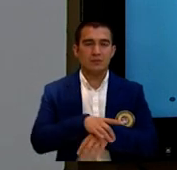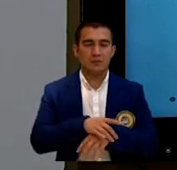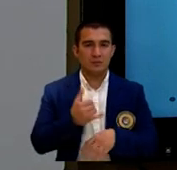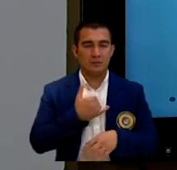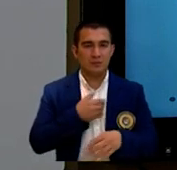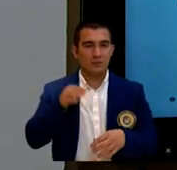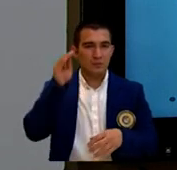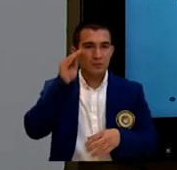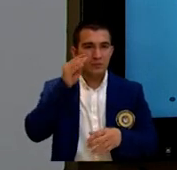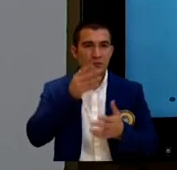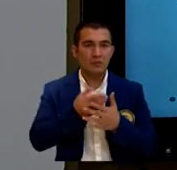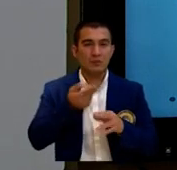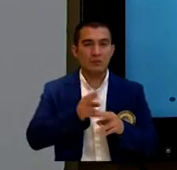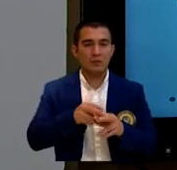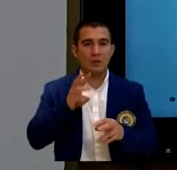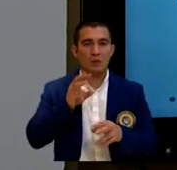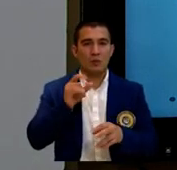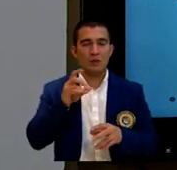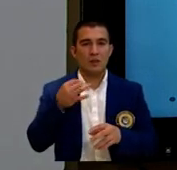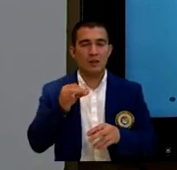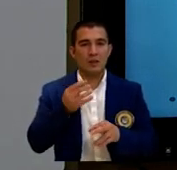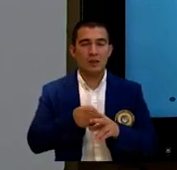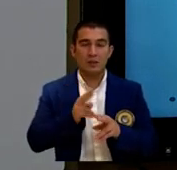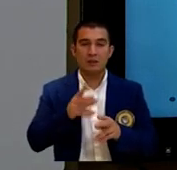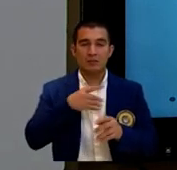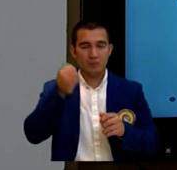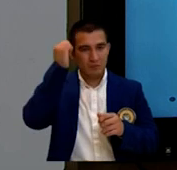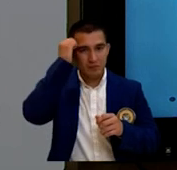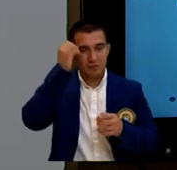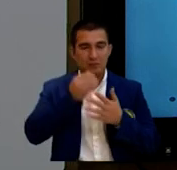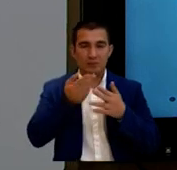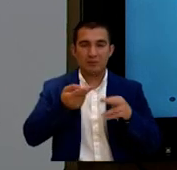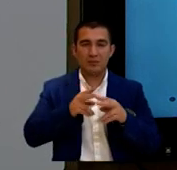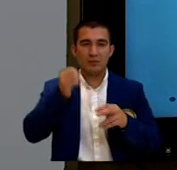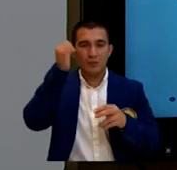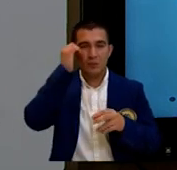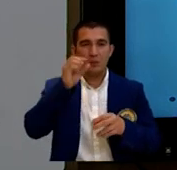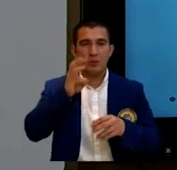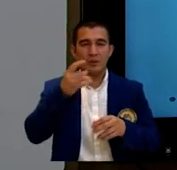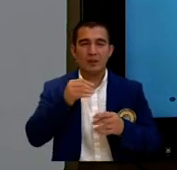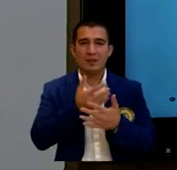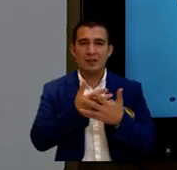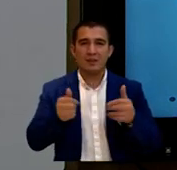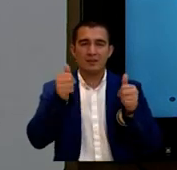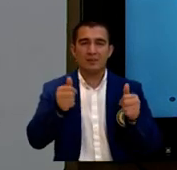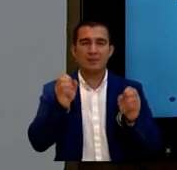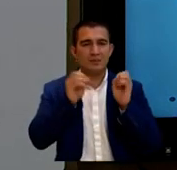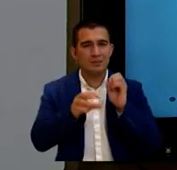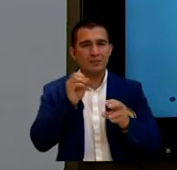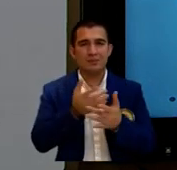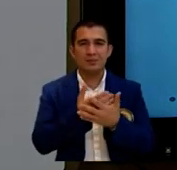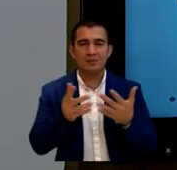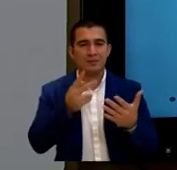Toshkentda Turkiston muzeyi tashkil etildi. Ya'ni siz ekranda ko'rib turgan surat